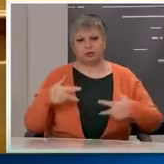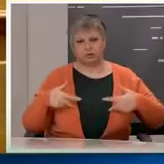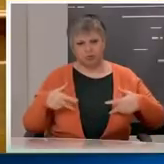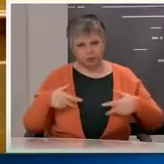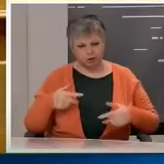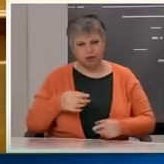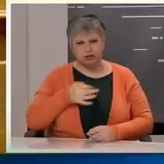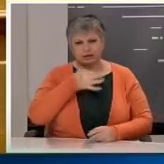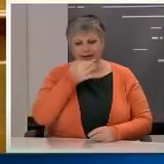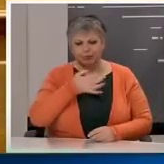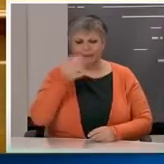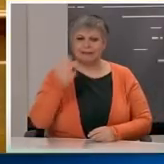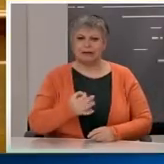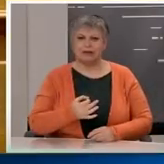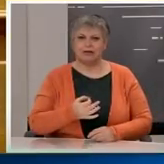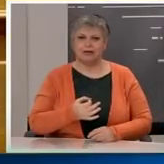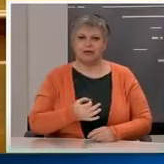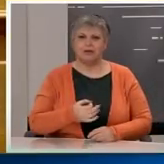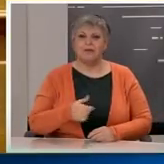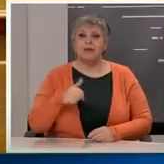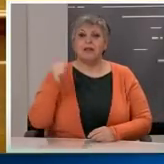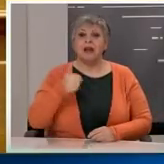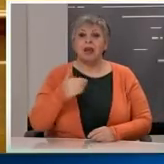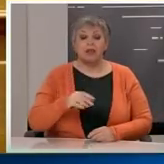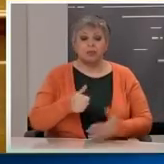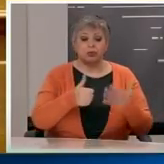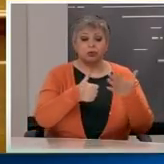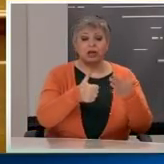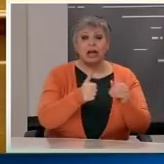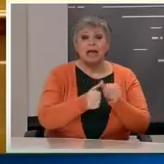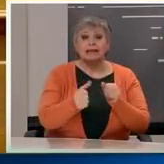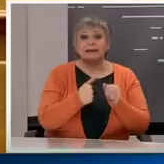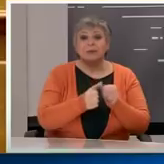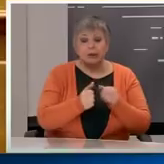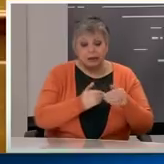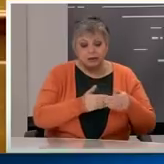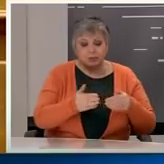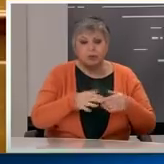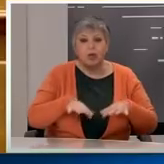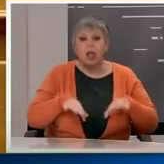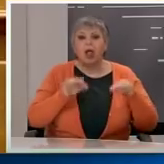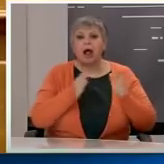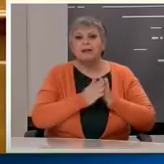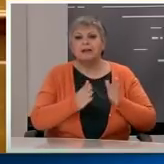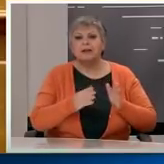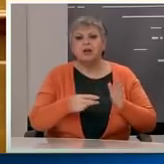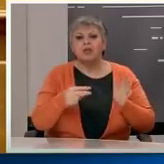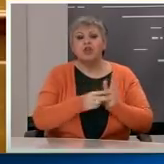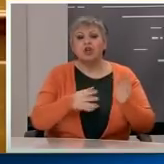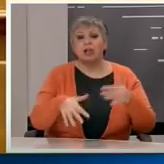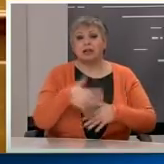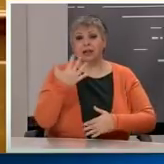Ήταν προφανώς αδύνατο μέσα στο πρώτο εξάμηνο του 2015, σε συνθήκες γενικευμένης